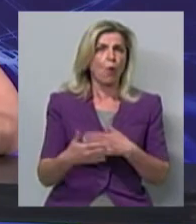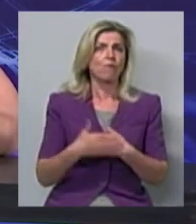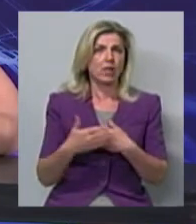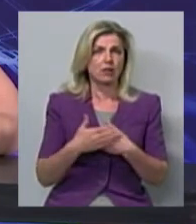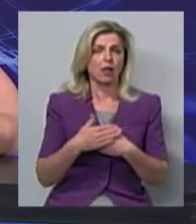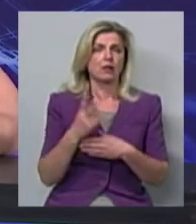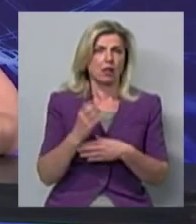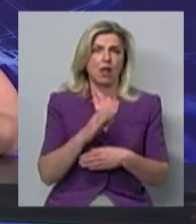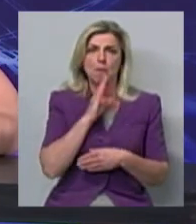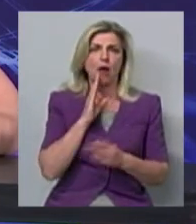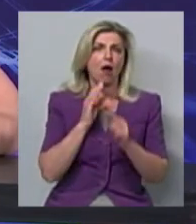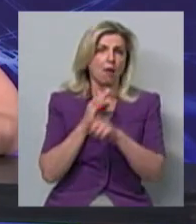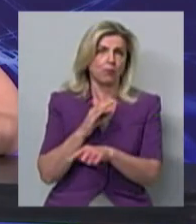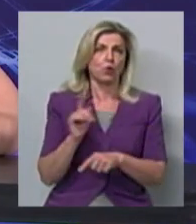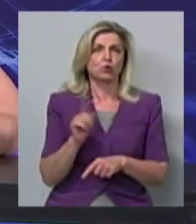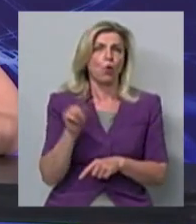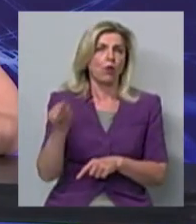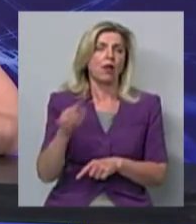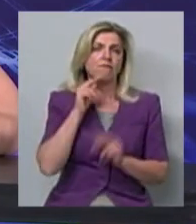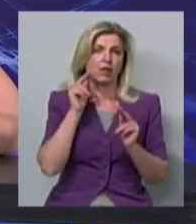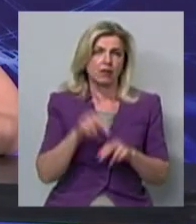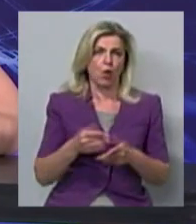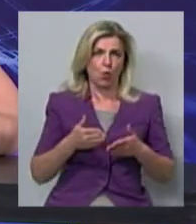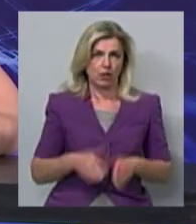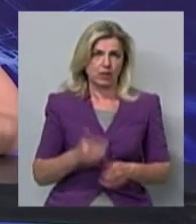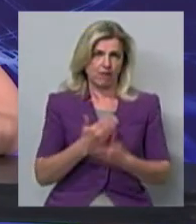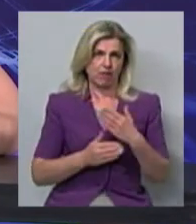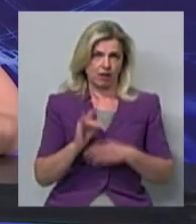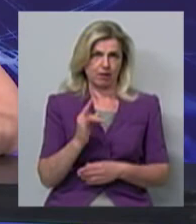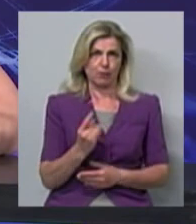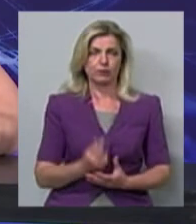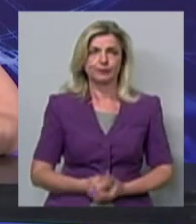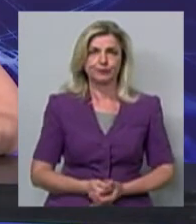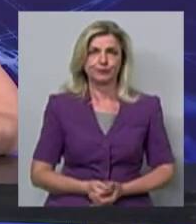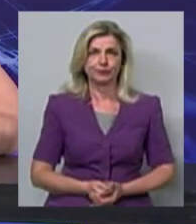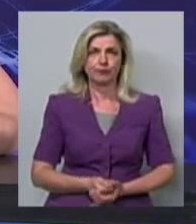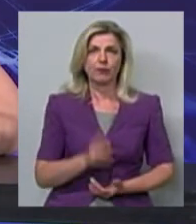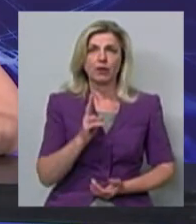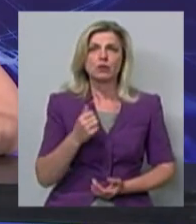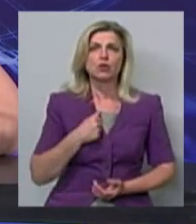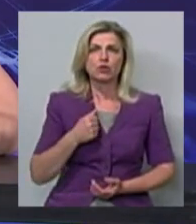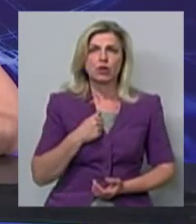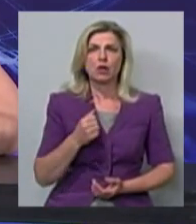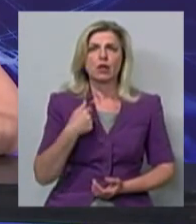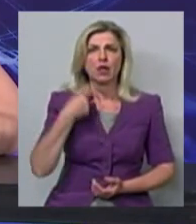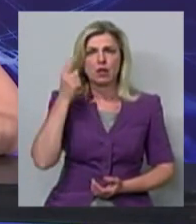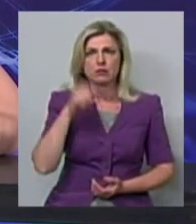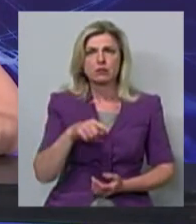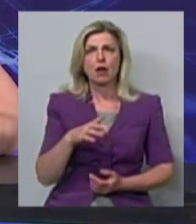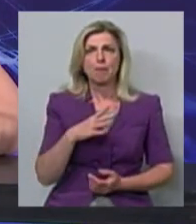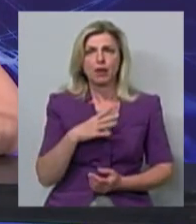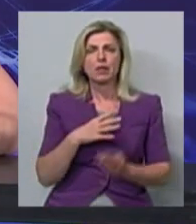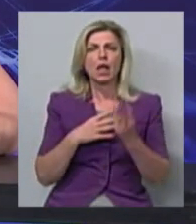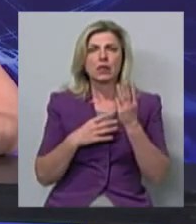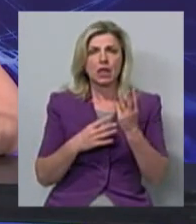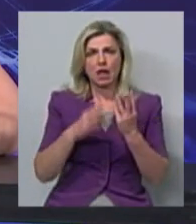сторону матери, что она вот виновата, что родился больной ребенок. К сожалению, я знаю случаи, когда в одной семье три мальчика с таким